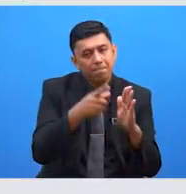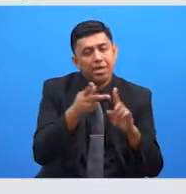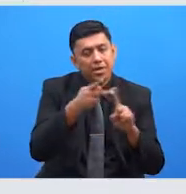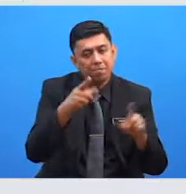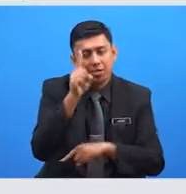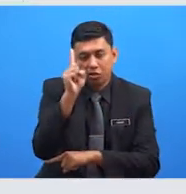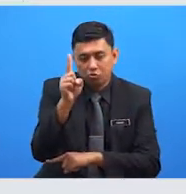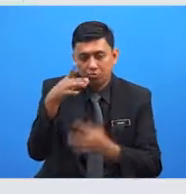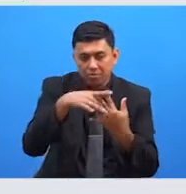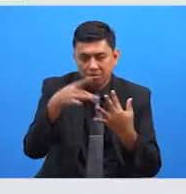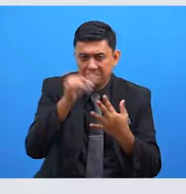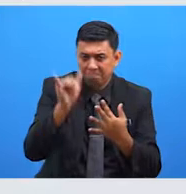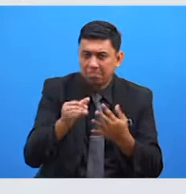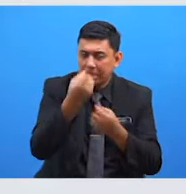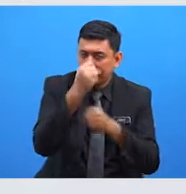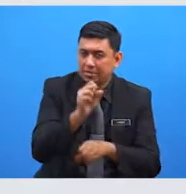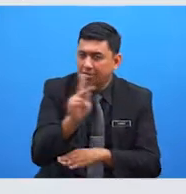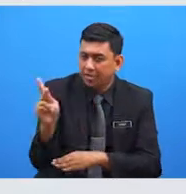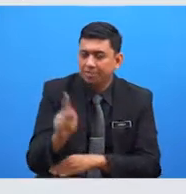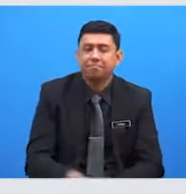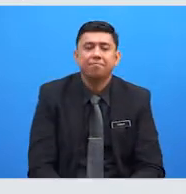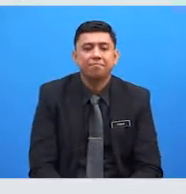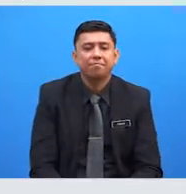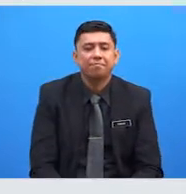satu pilihan yang disediakan.